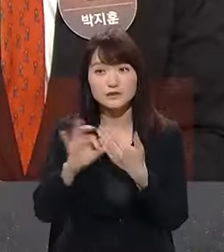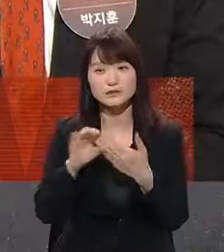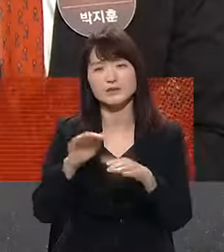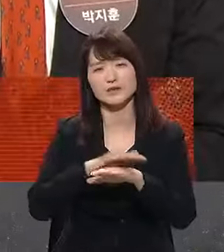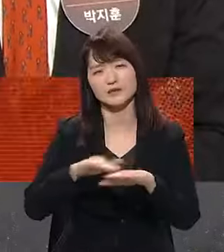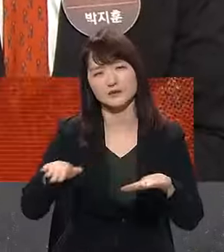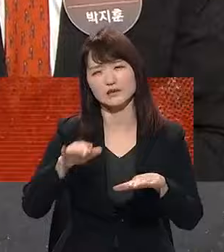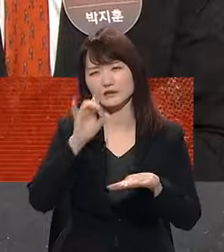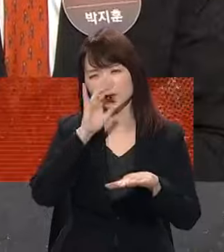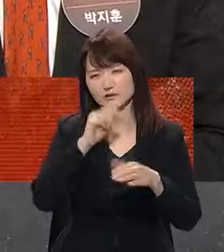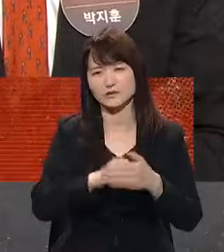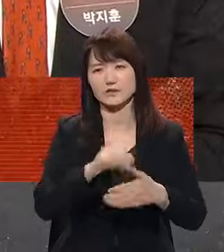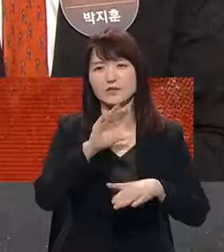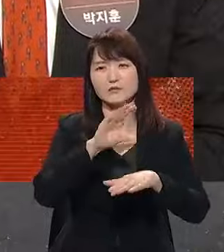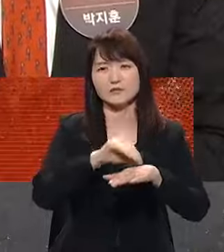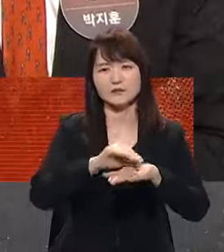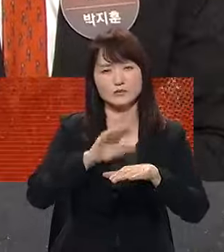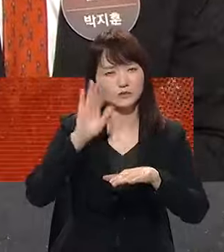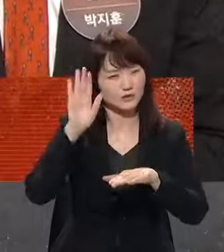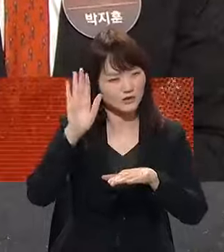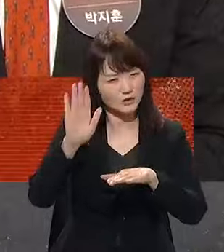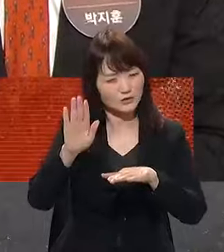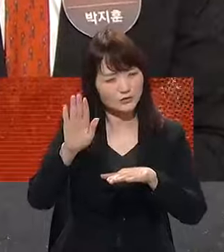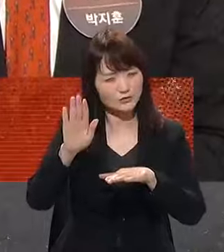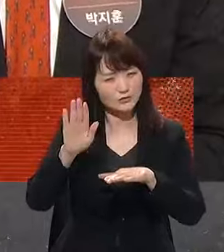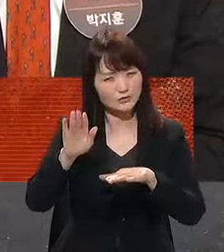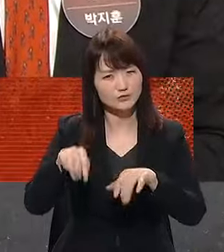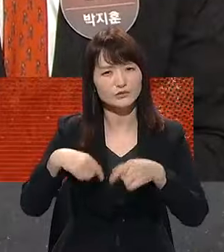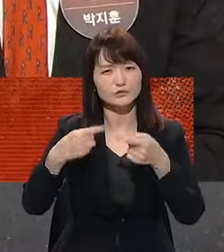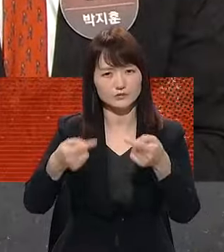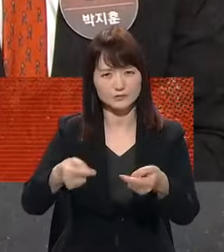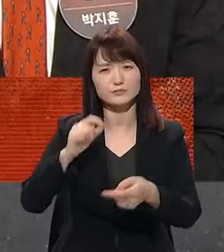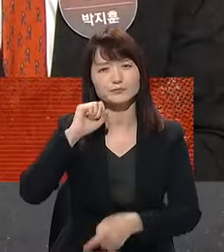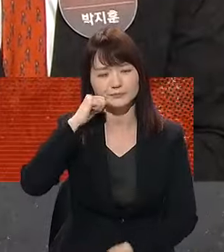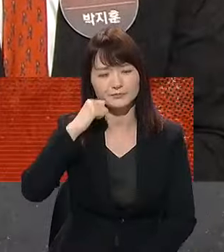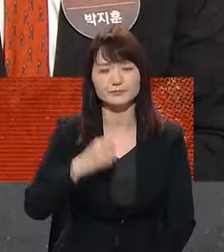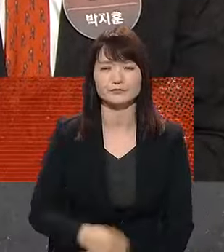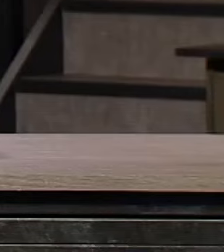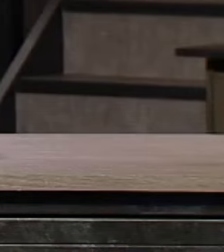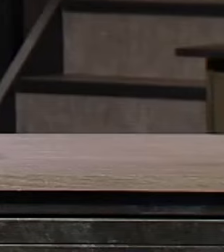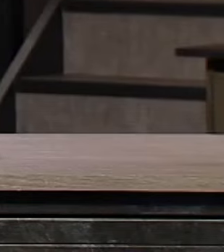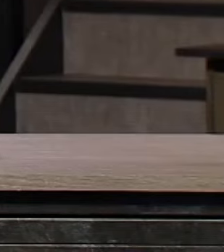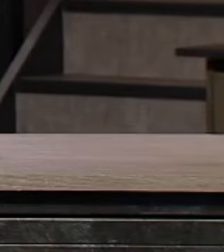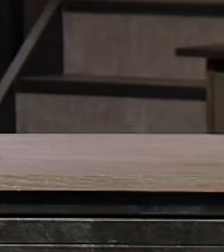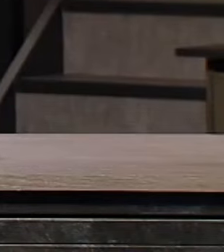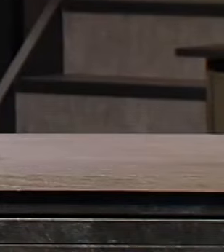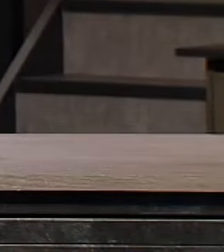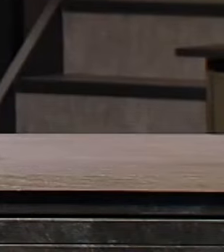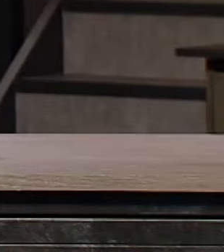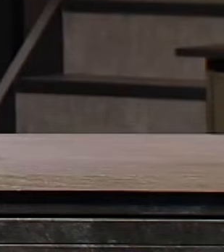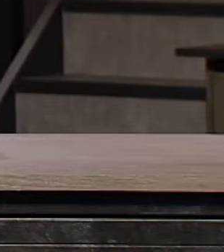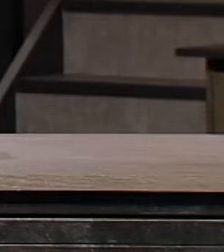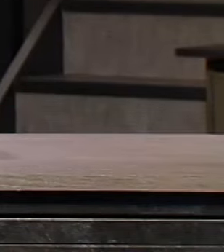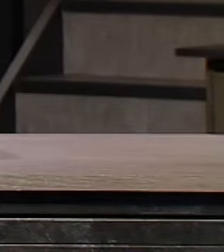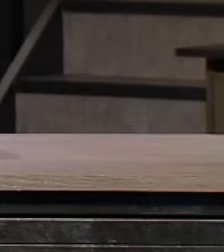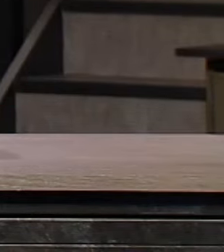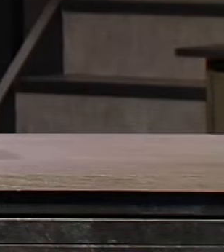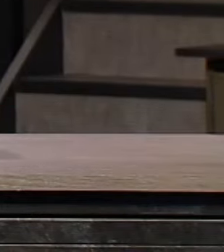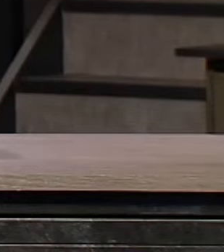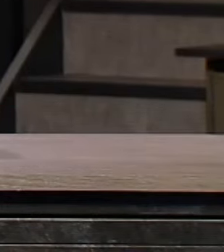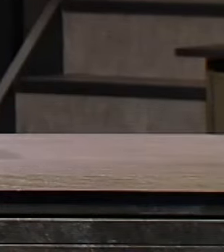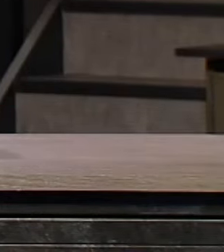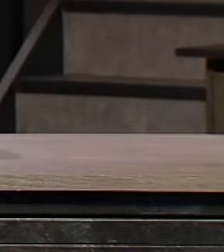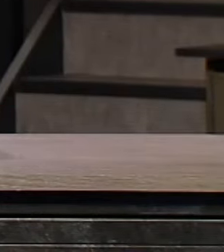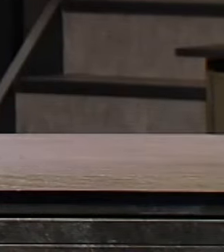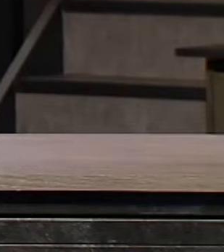않으면 방송을 앞으로 하기는 좀 쉽지 않다라고 밝히고 있는 상황입니다 그렇군요 아 아직도 구독을 안 했다고